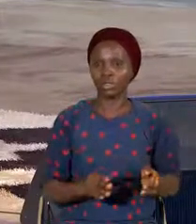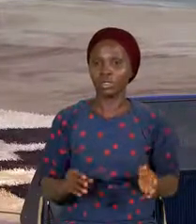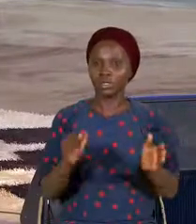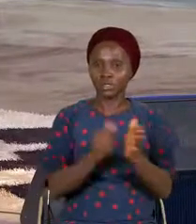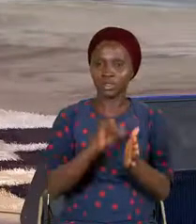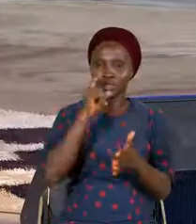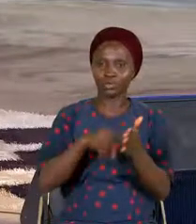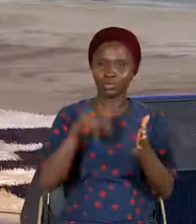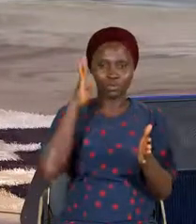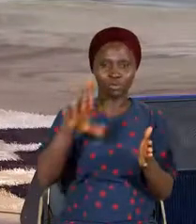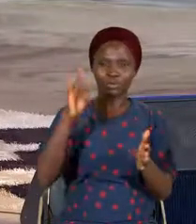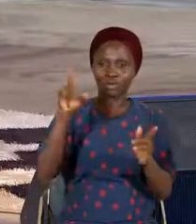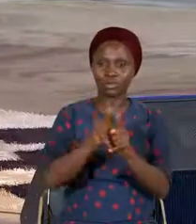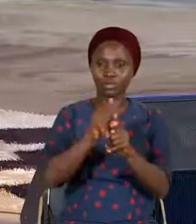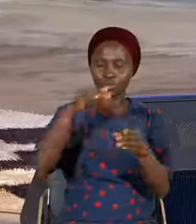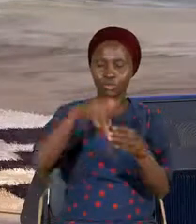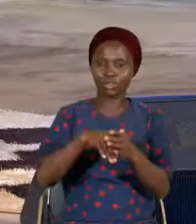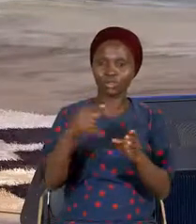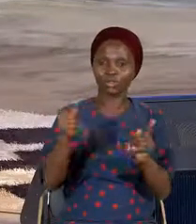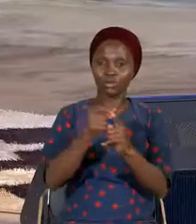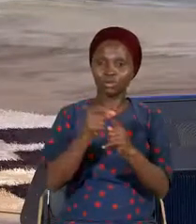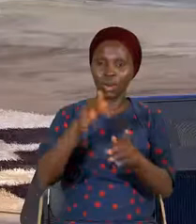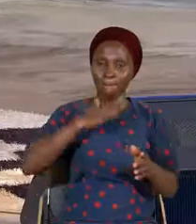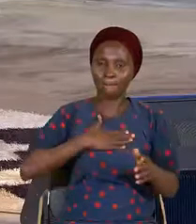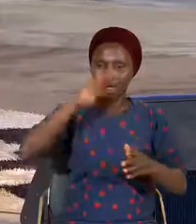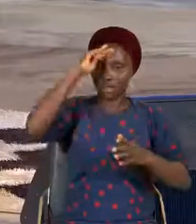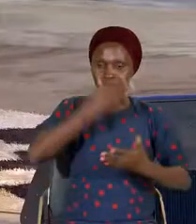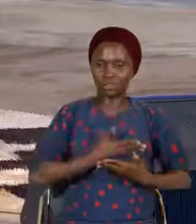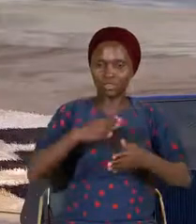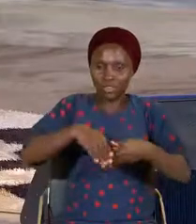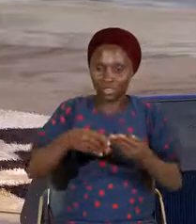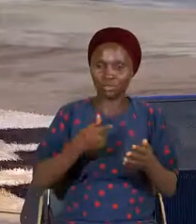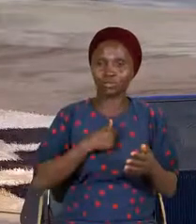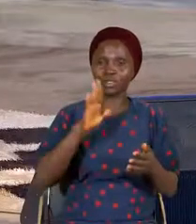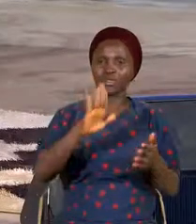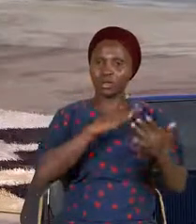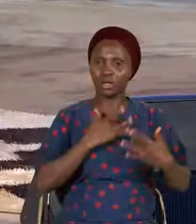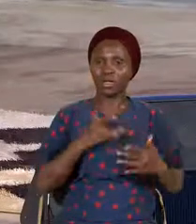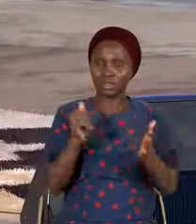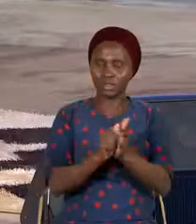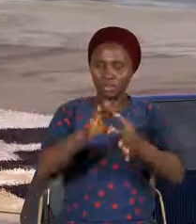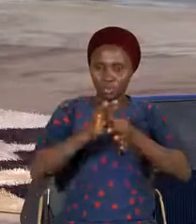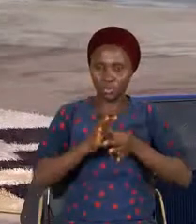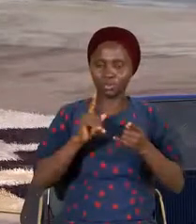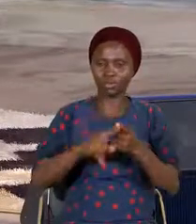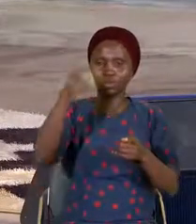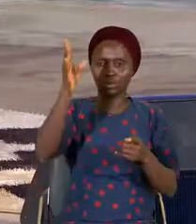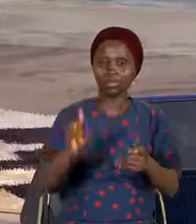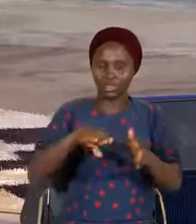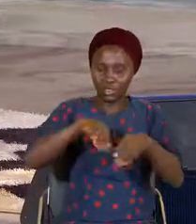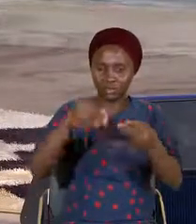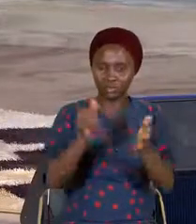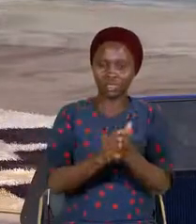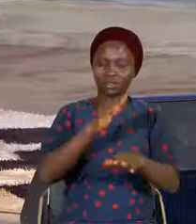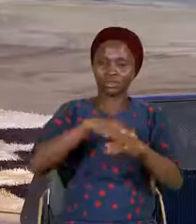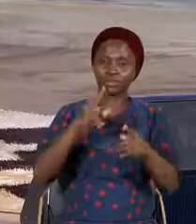lorsque ce que vous devez trouver dans la parole de Dieu. Dieu dit, mon fils, donne-moi ton cœur. Ça, ceci